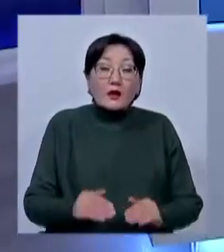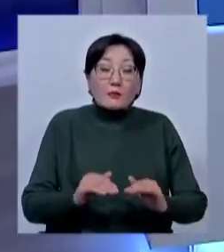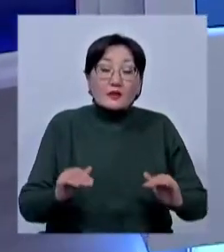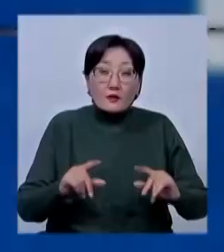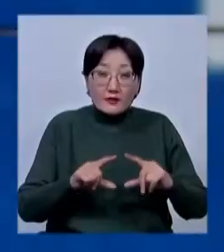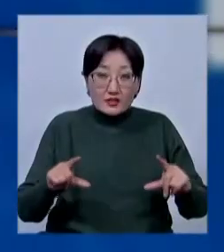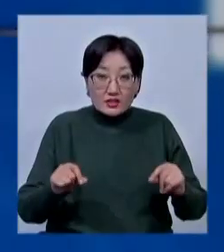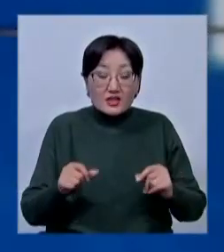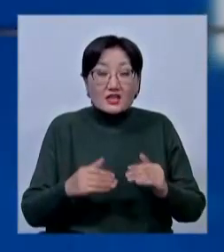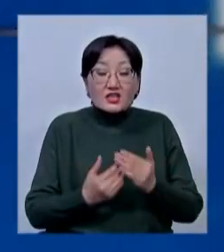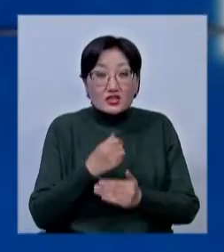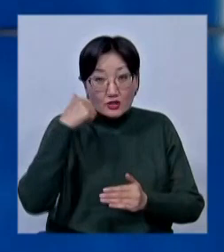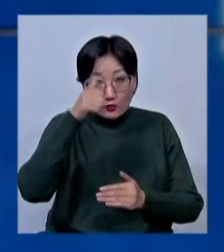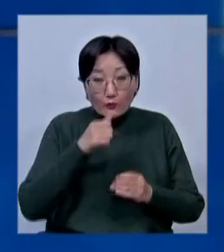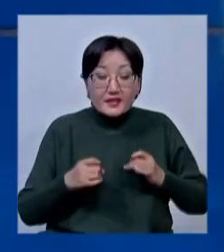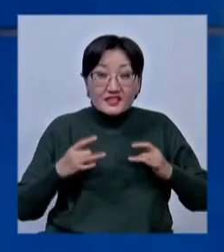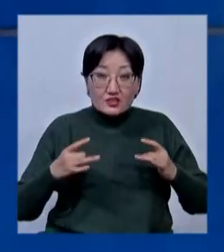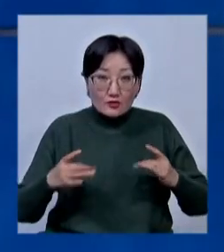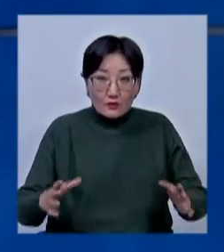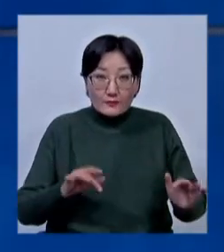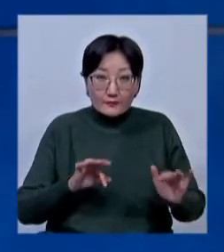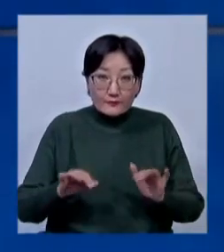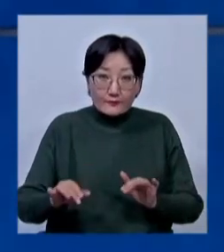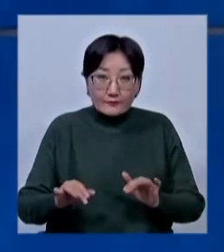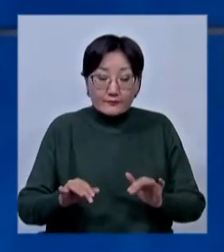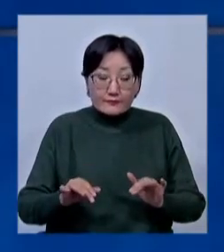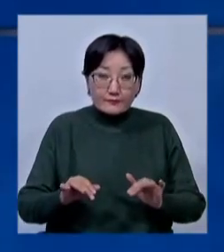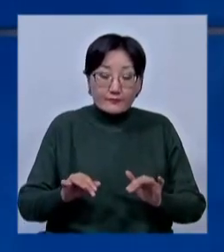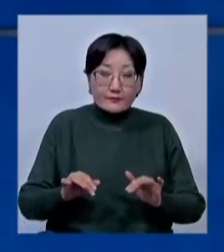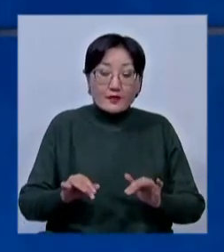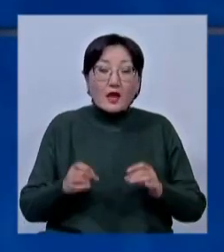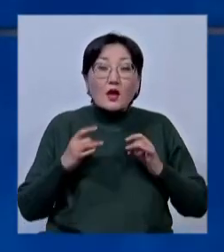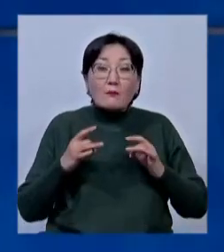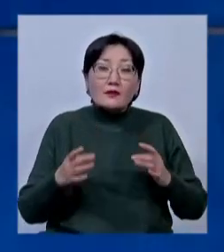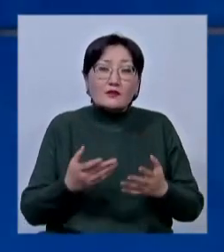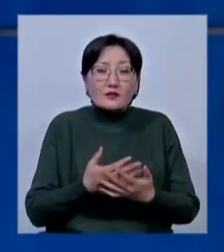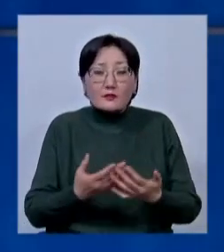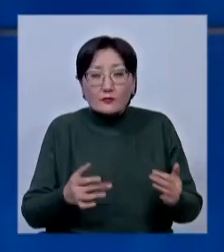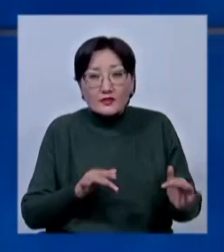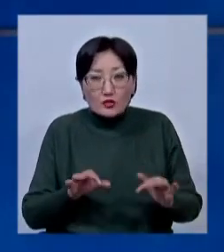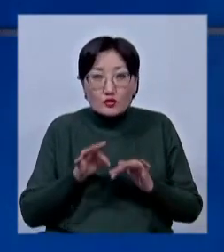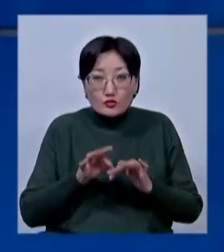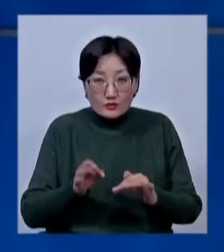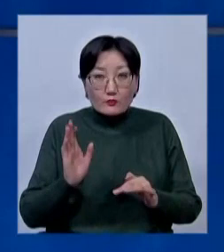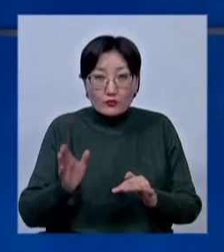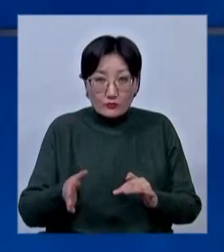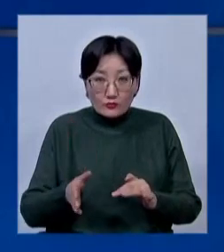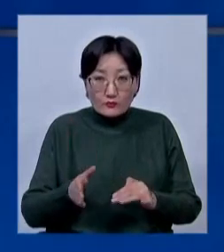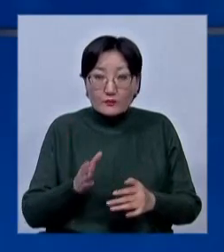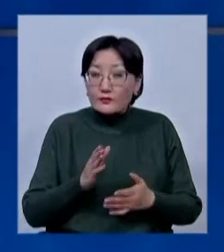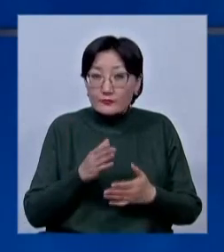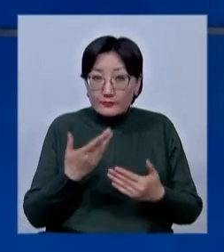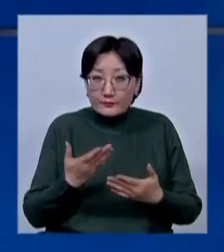Балабақшаларда енді жаңа жылдық ертеңгілік шаралар, мерекелік кештер ұйымдастырыла ма осы жылы?